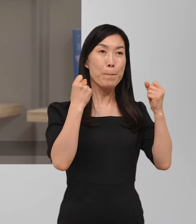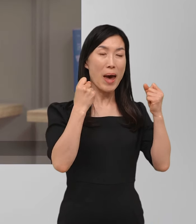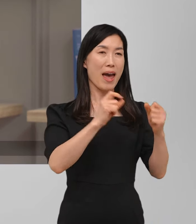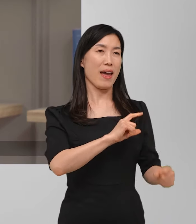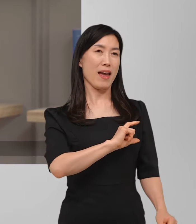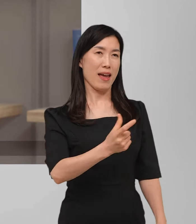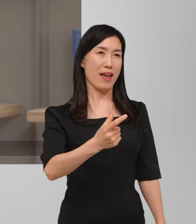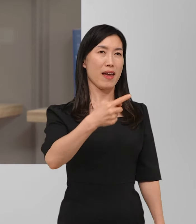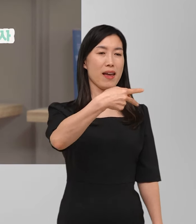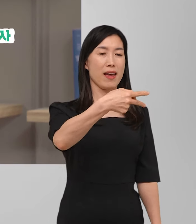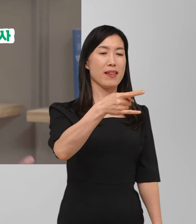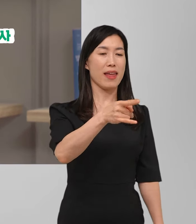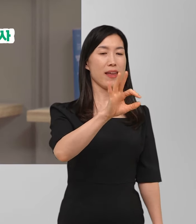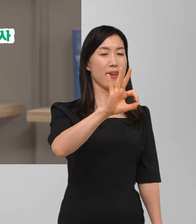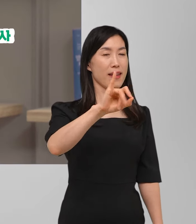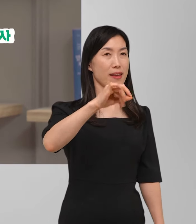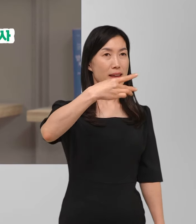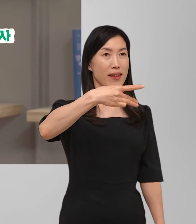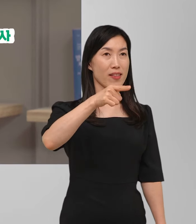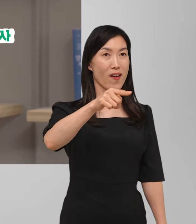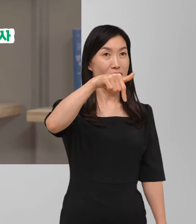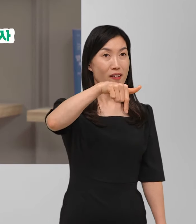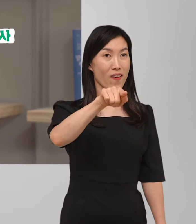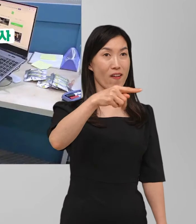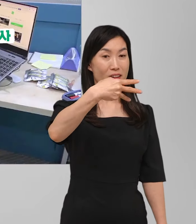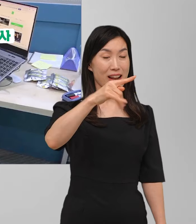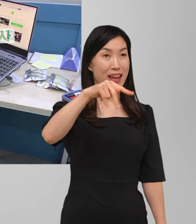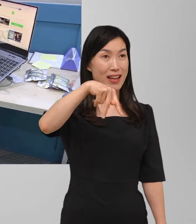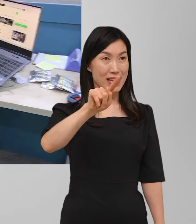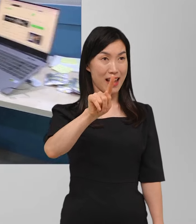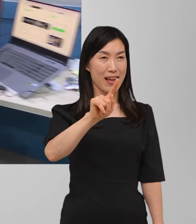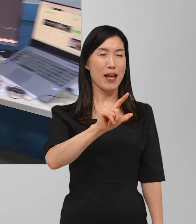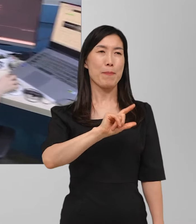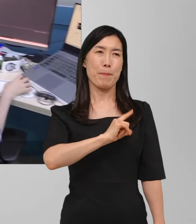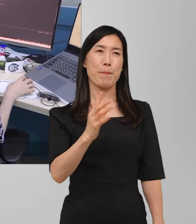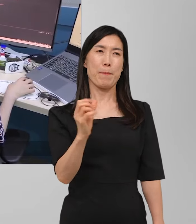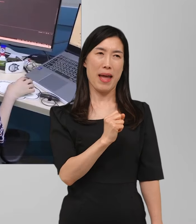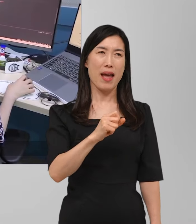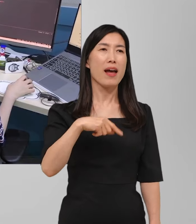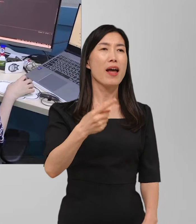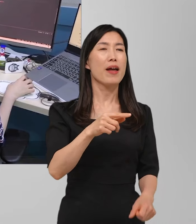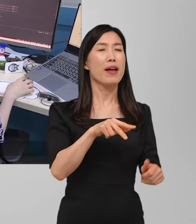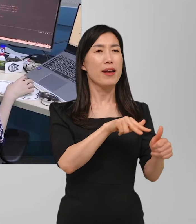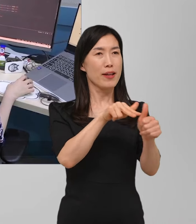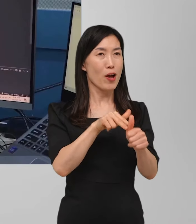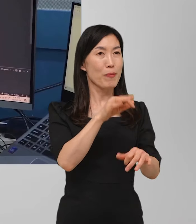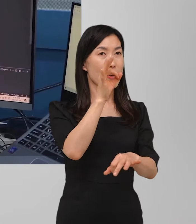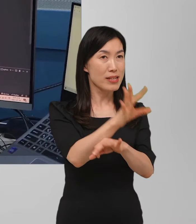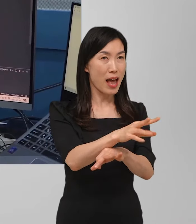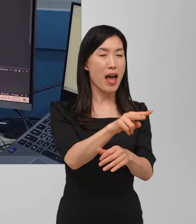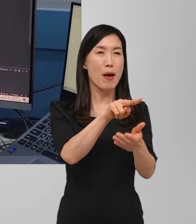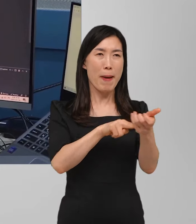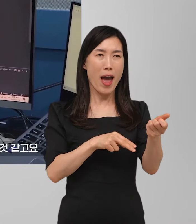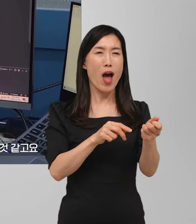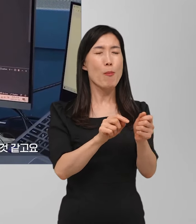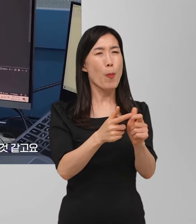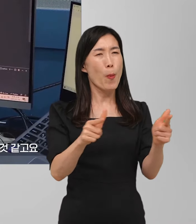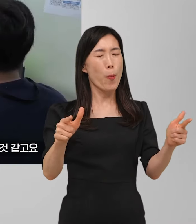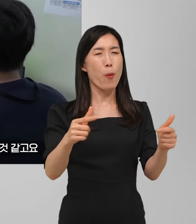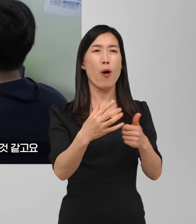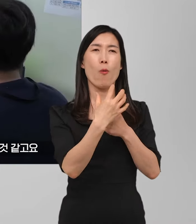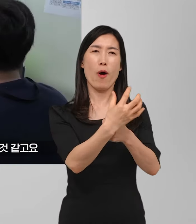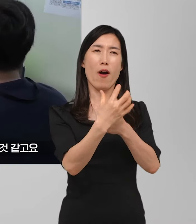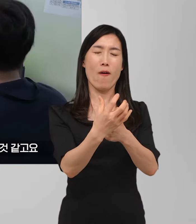교육을 받으신 이후에는 데이터 거래사라고 하는 새로운 직종도 마련되어 있습니다. 그런 데이터 거래사 자격을 통해서 데이터 거래 분야 또